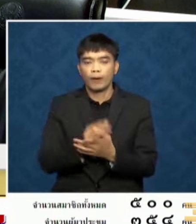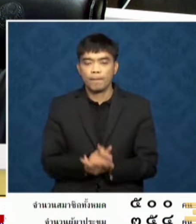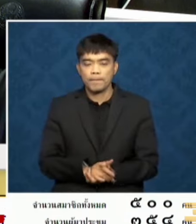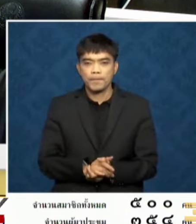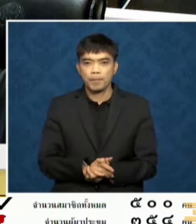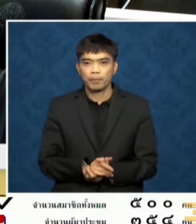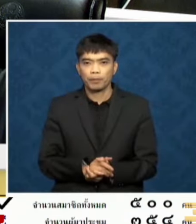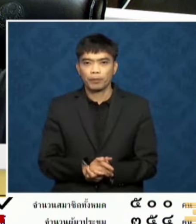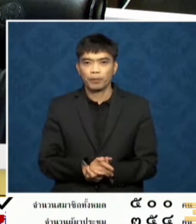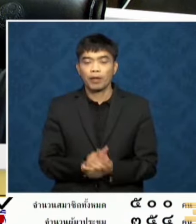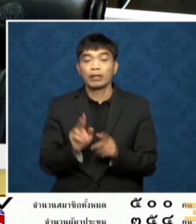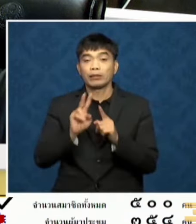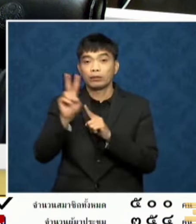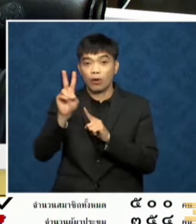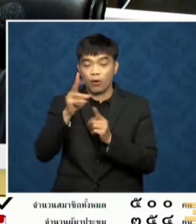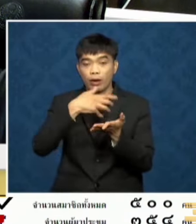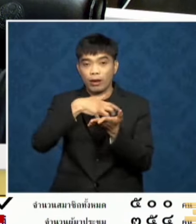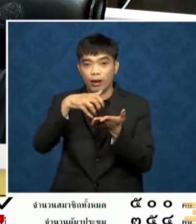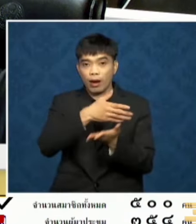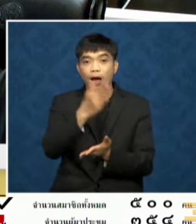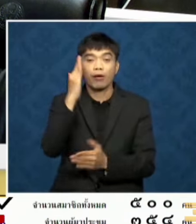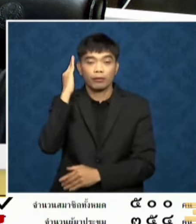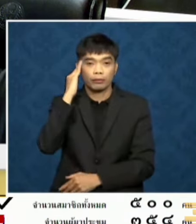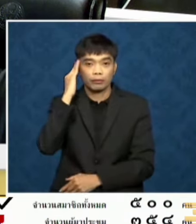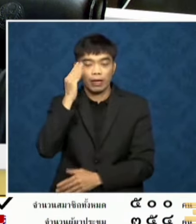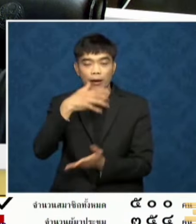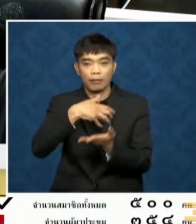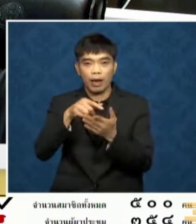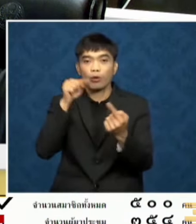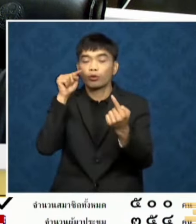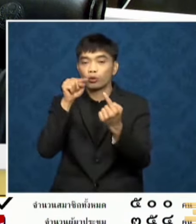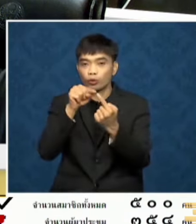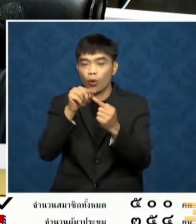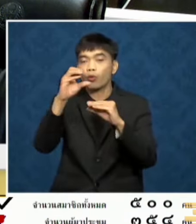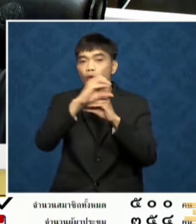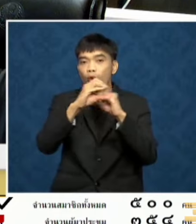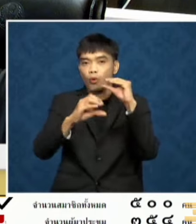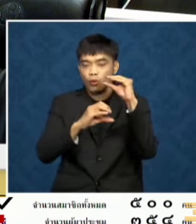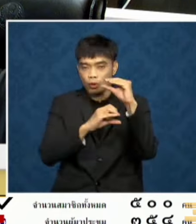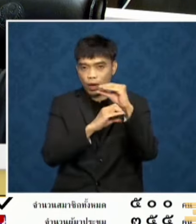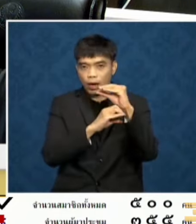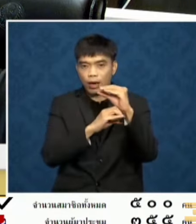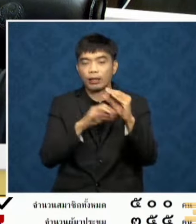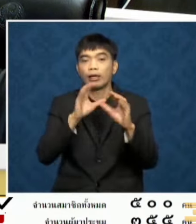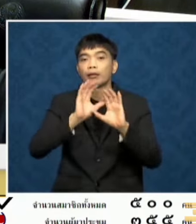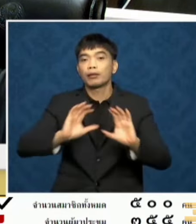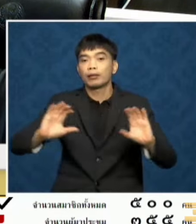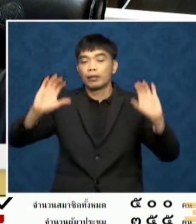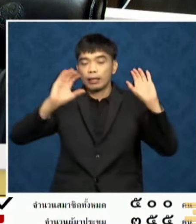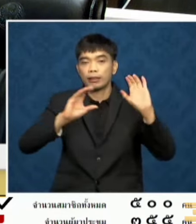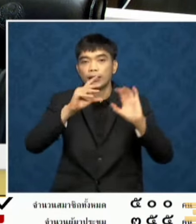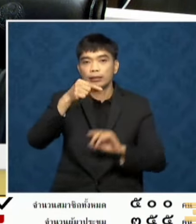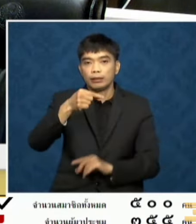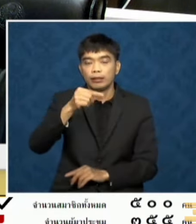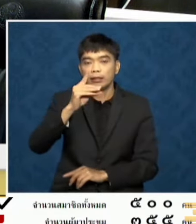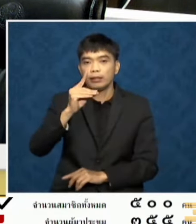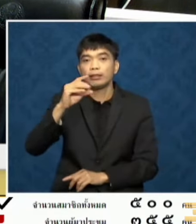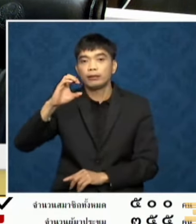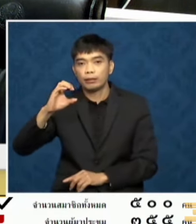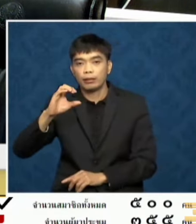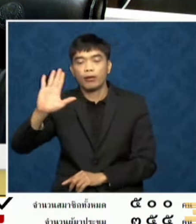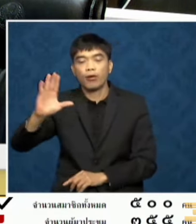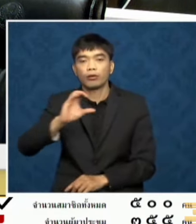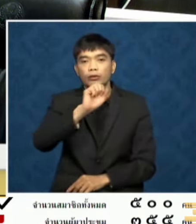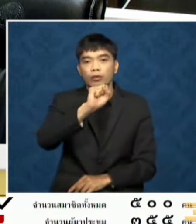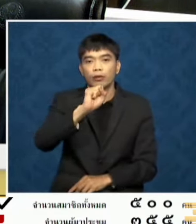ไม่ได้อภิปรายในมาตรานี้แต่เกริ่นไว้ก่อนอยู่ในแผนบูรัฐบาลดิจิตอลก็คือในโครงการข่าวกลางภาครัฐ GDCC นะครับของสดช.